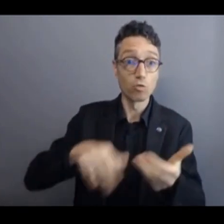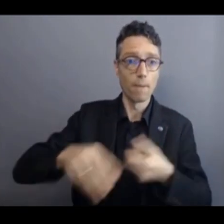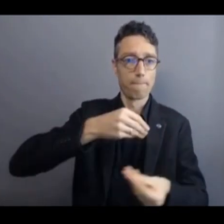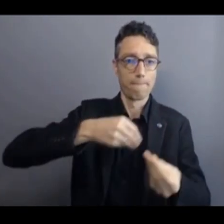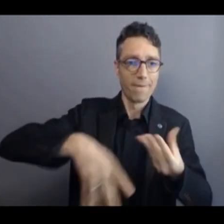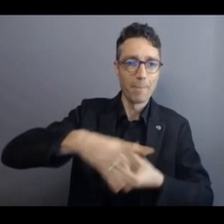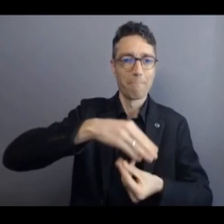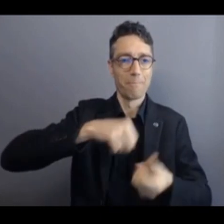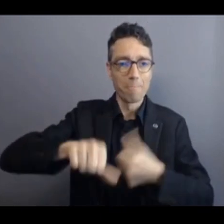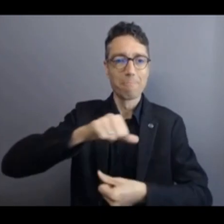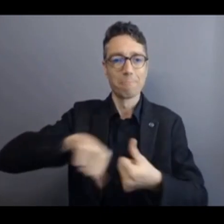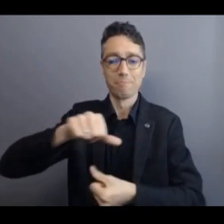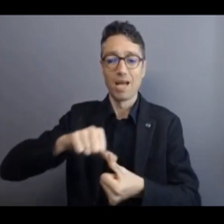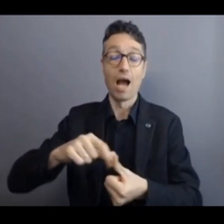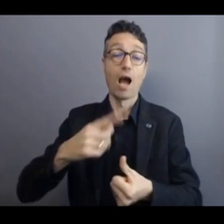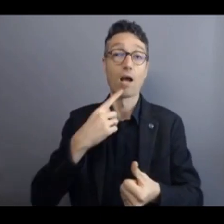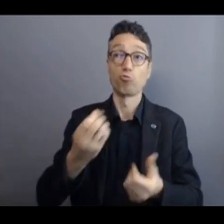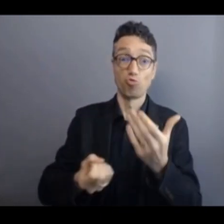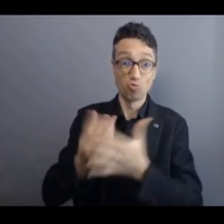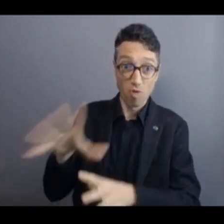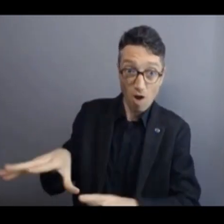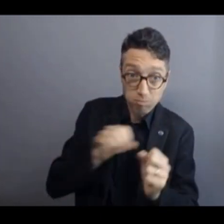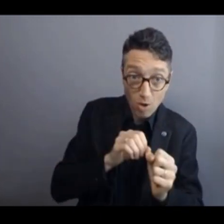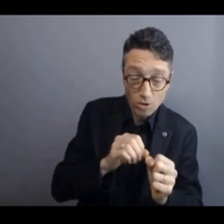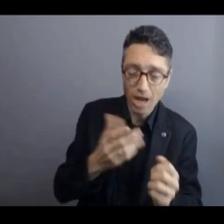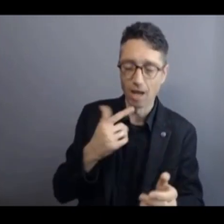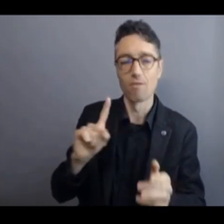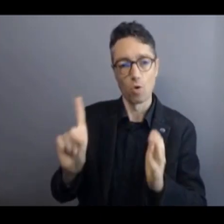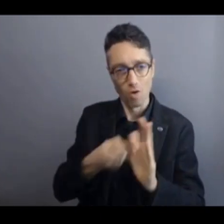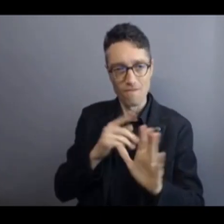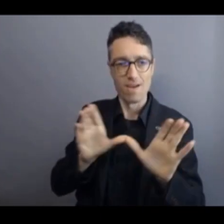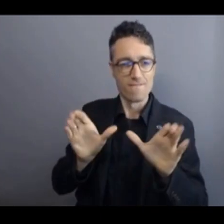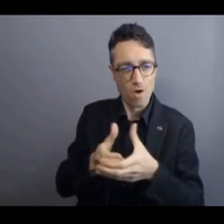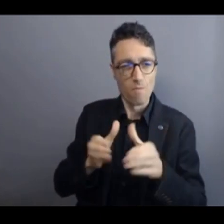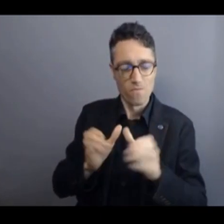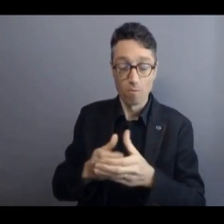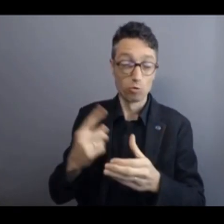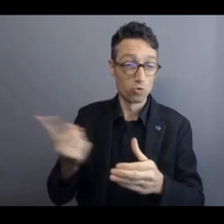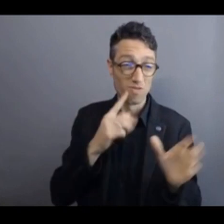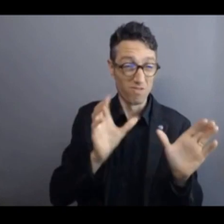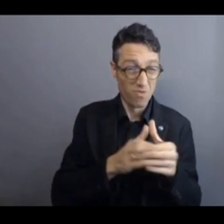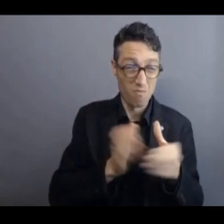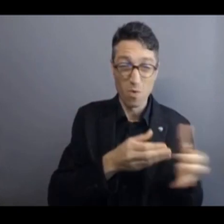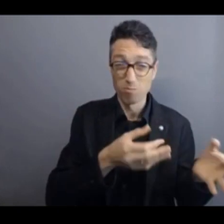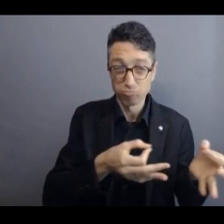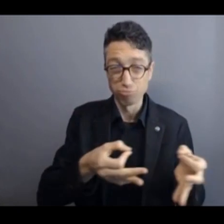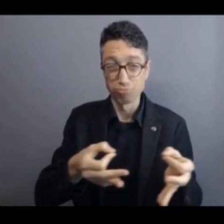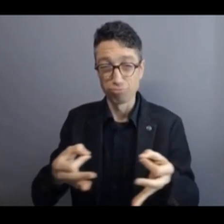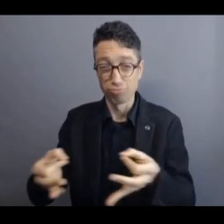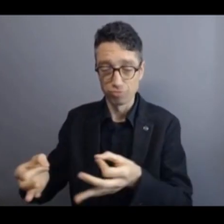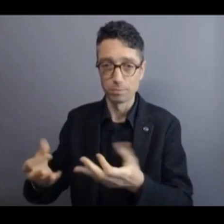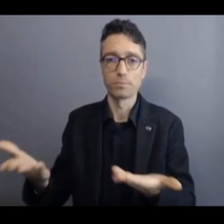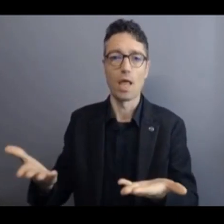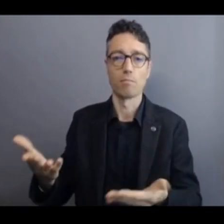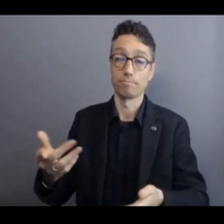nouveau en contact avec le public parce qu'ils ont changé. Donc voilà, il y a du travail européen qui est important.